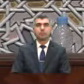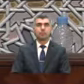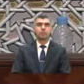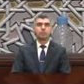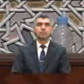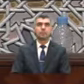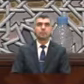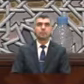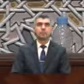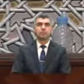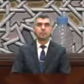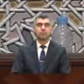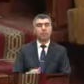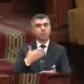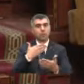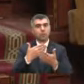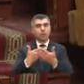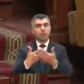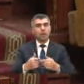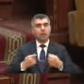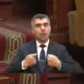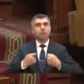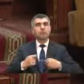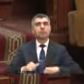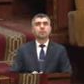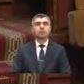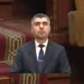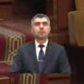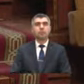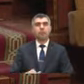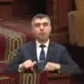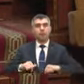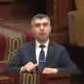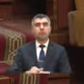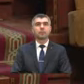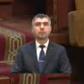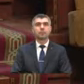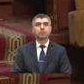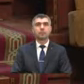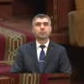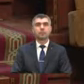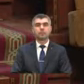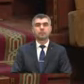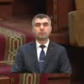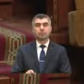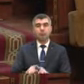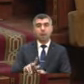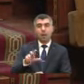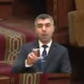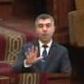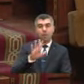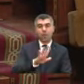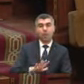شي واحد يطفي. شكرا شكرا السيدة الرئيسة، السيدة الوزيرة. كنعلموا جميع على